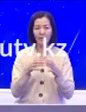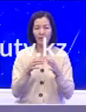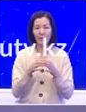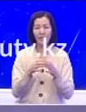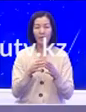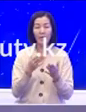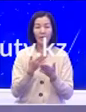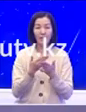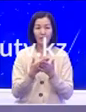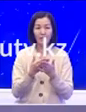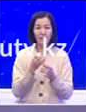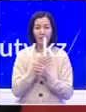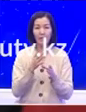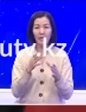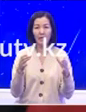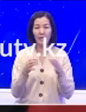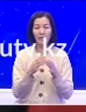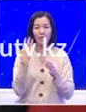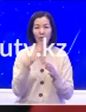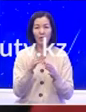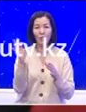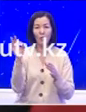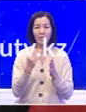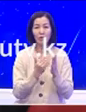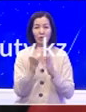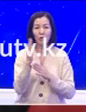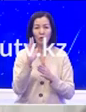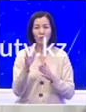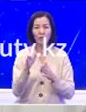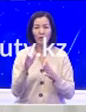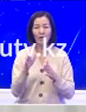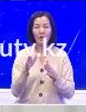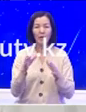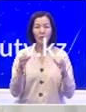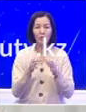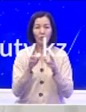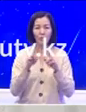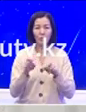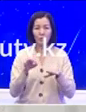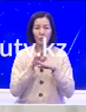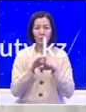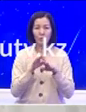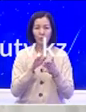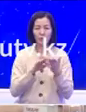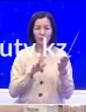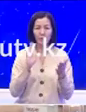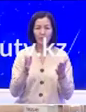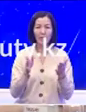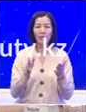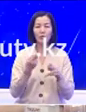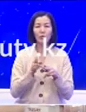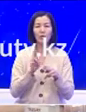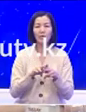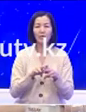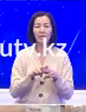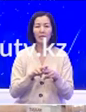егер мерекелік корпоративтерде адам саны 50%-дан асатын болса, мобильді топтар қайта рейдтік жұмысын жалғастыратынын жеткізді. Сондықтан